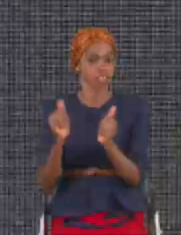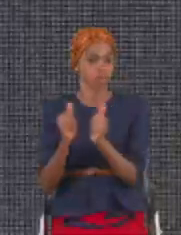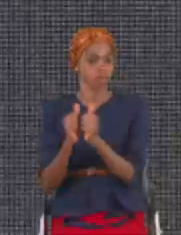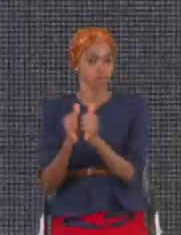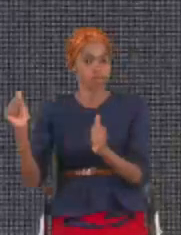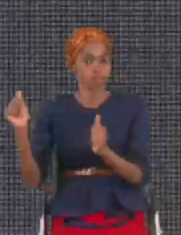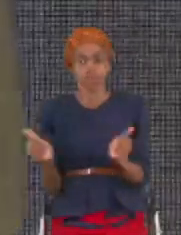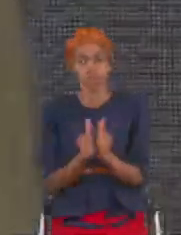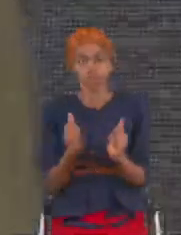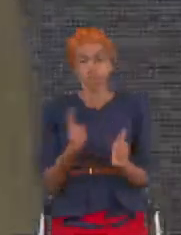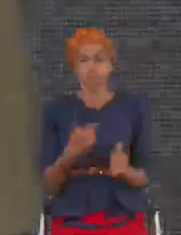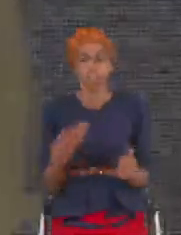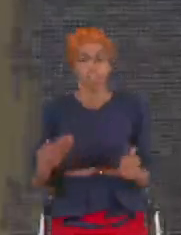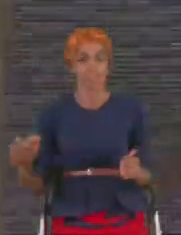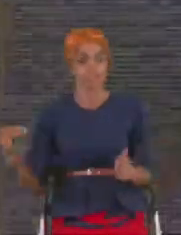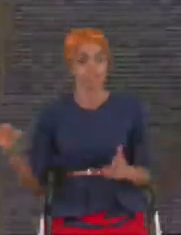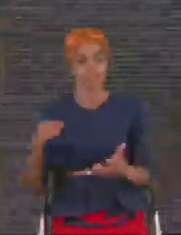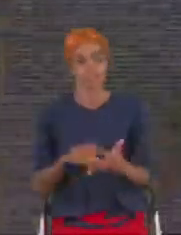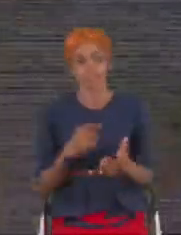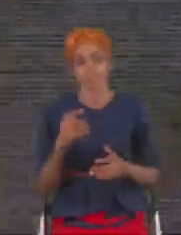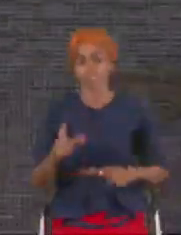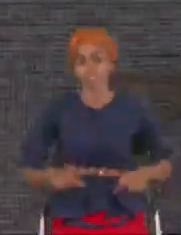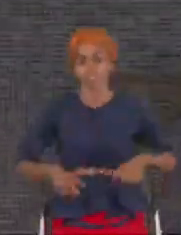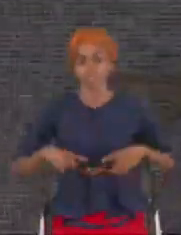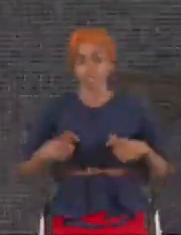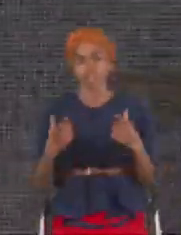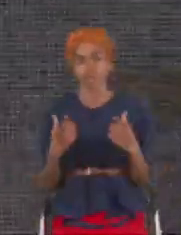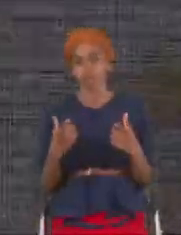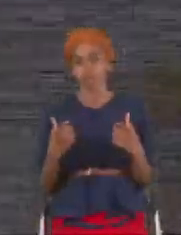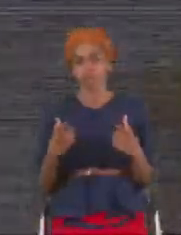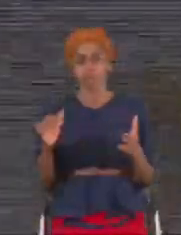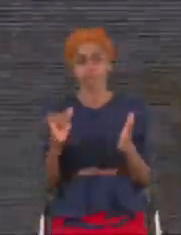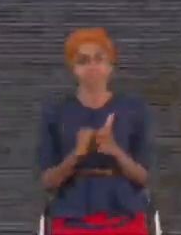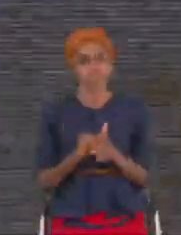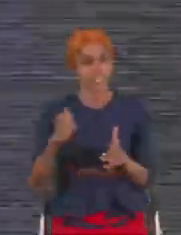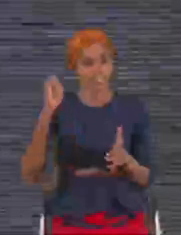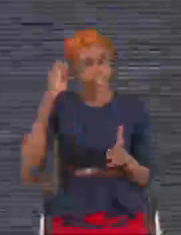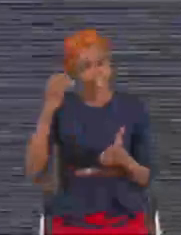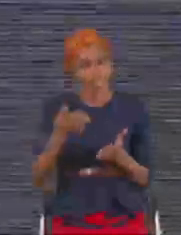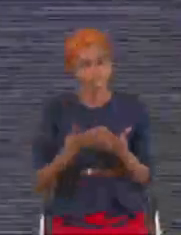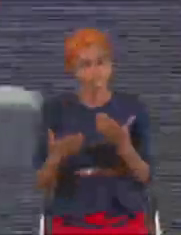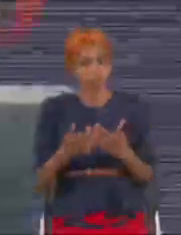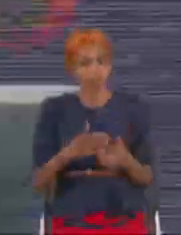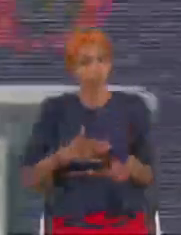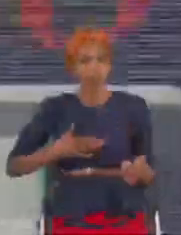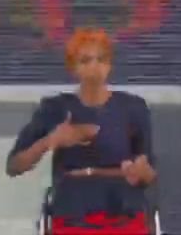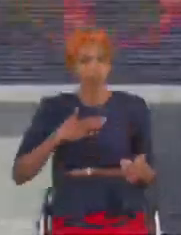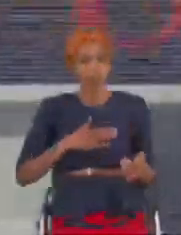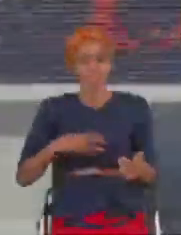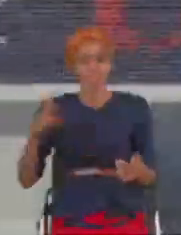la vie s'il veut plaire à celui qui l'a enrôlé